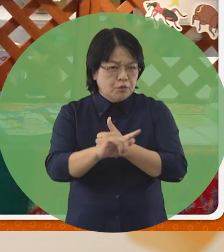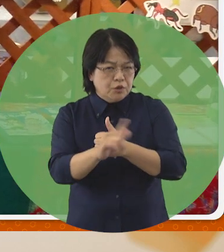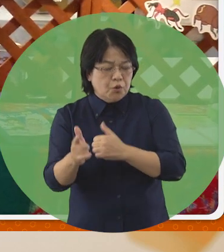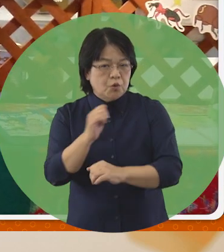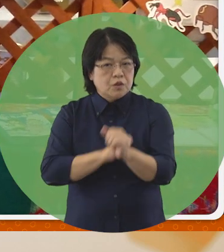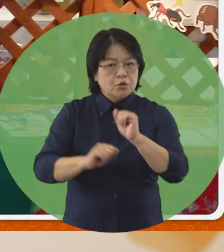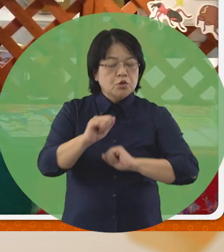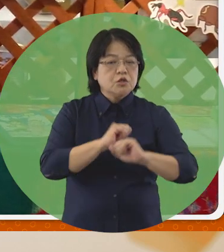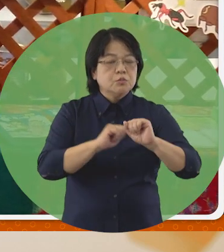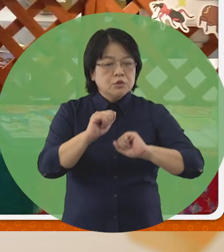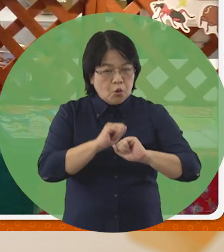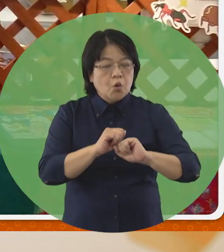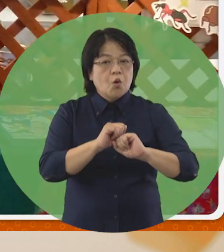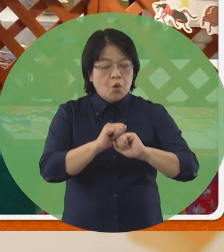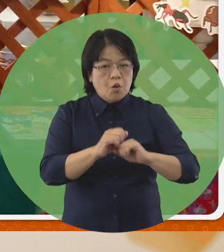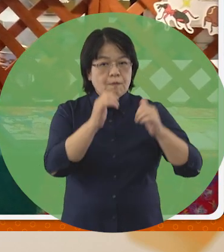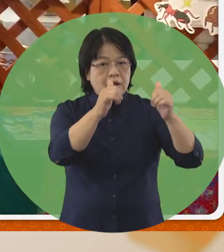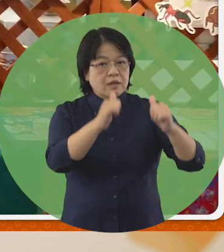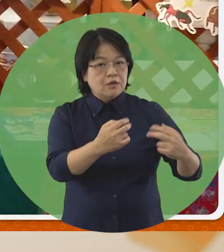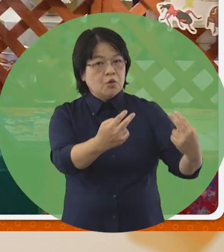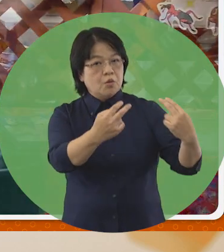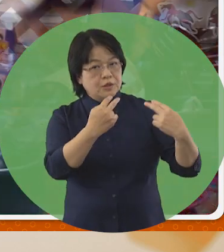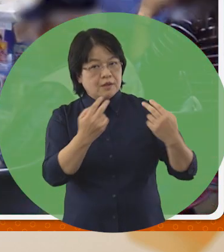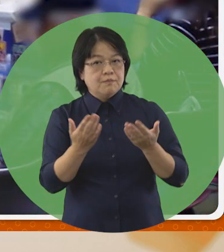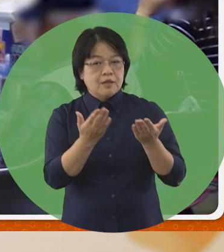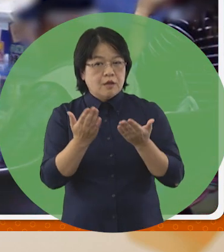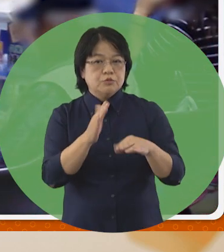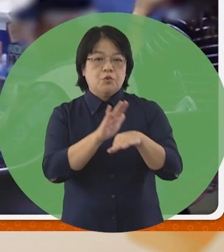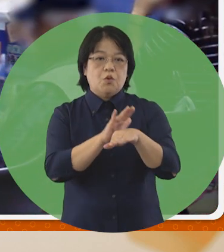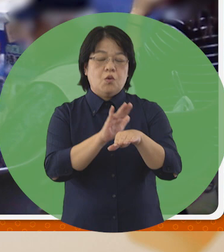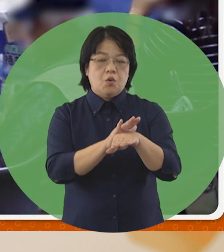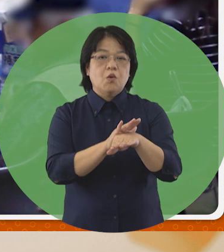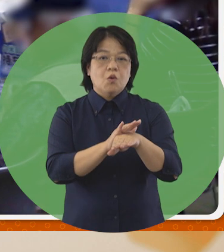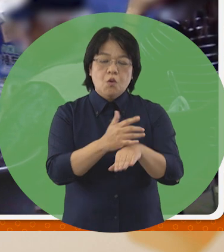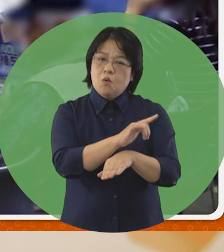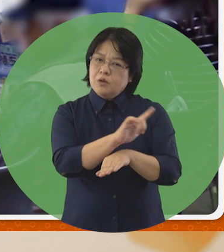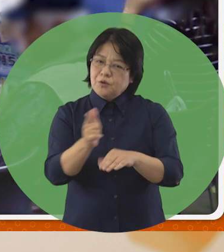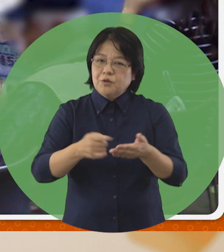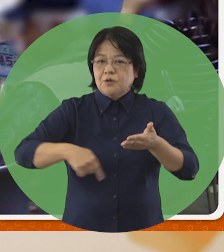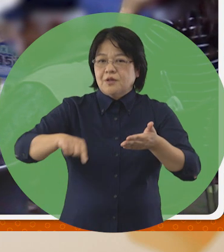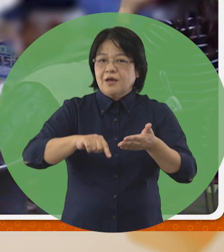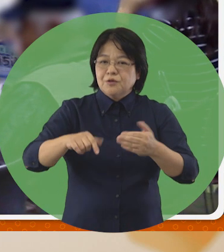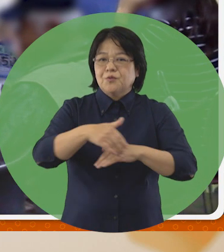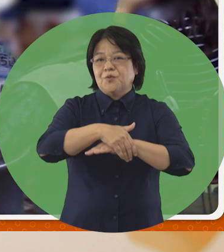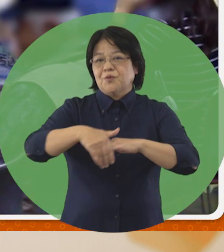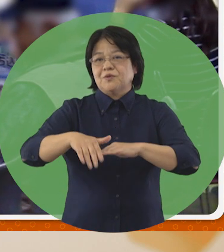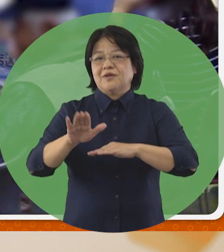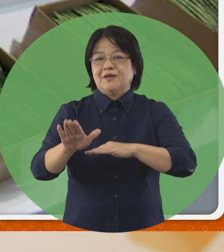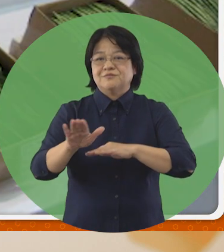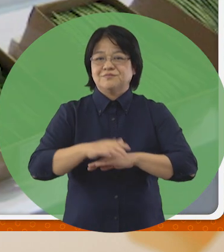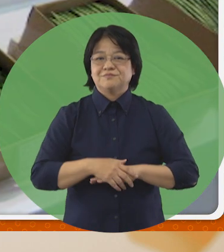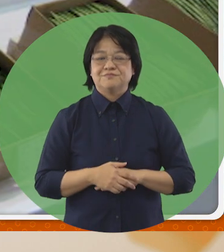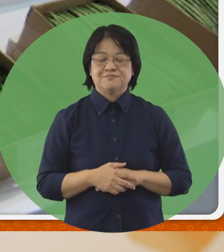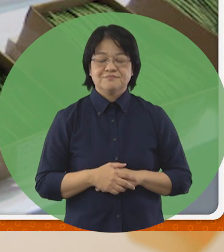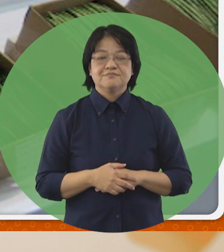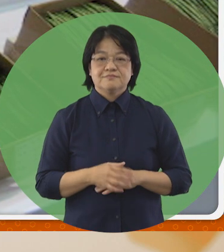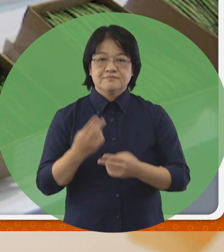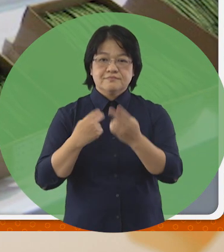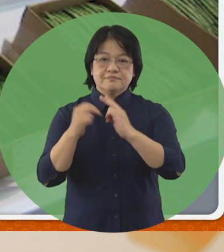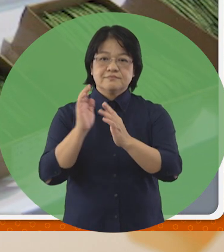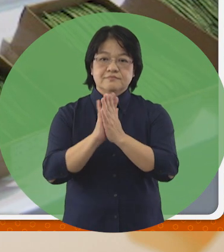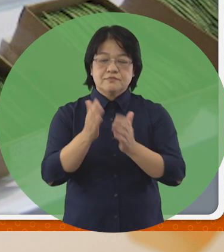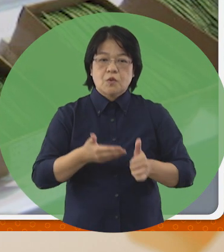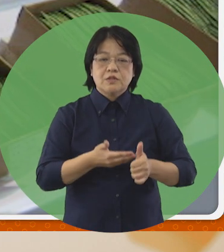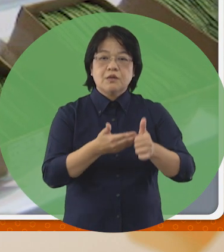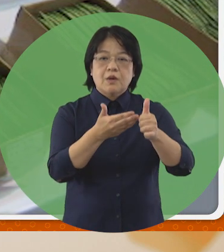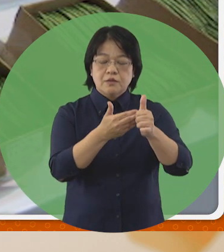や実物を通して見て学ぶことができたり、いろんな催しも行われるんじゃ。 県内で栽培